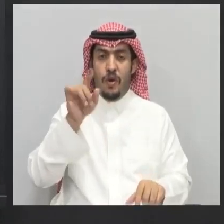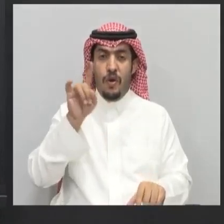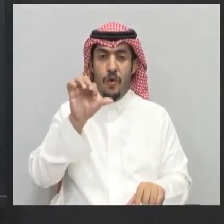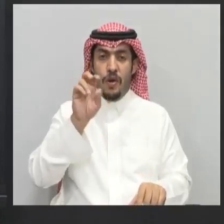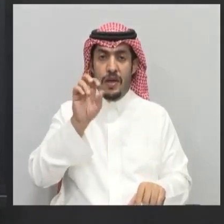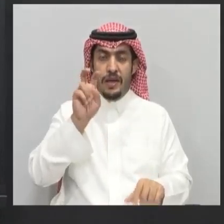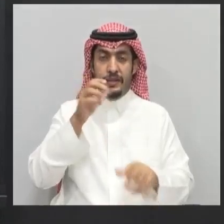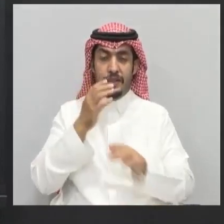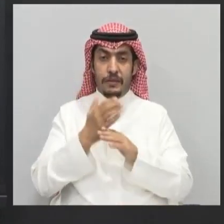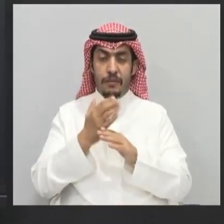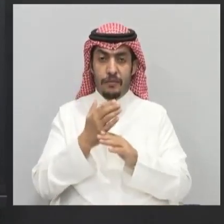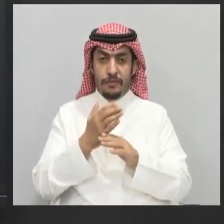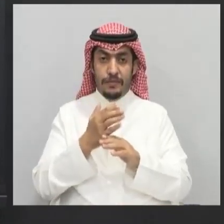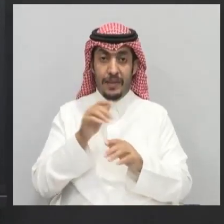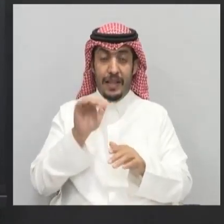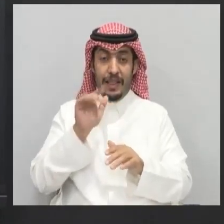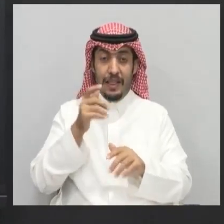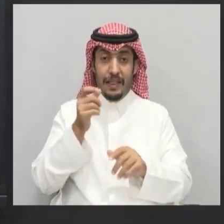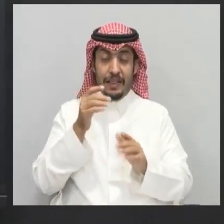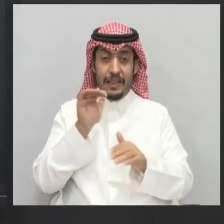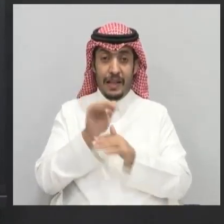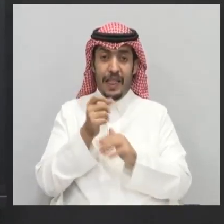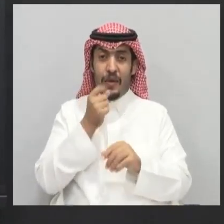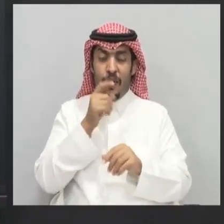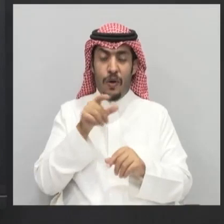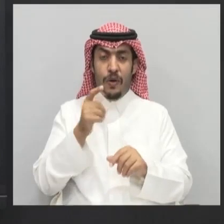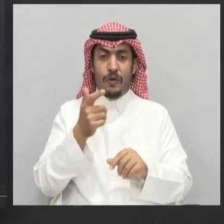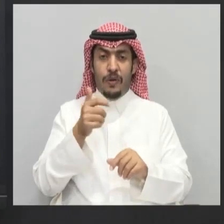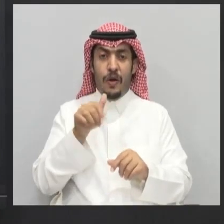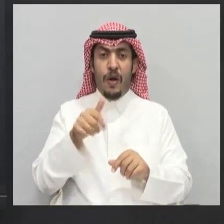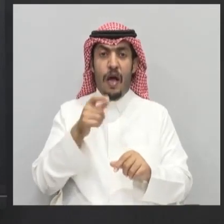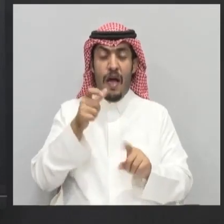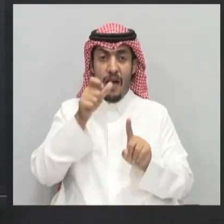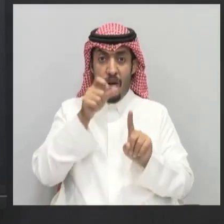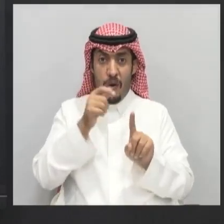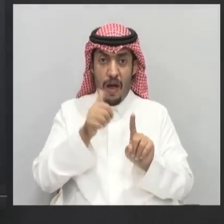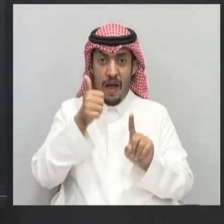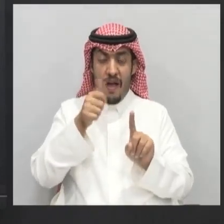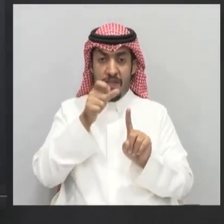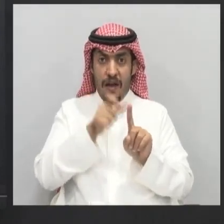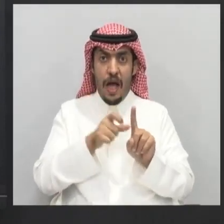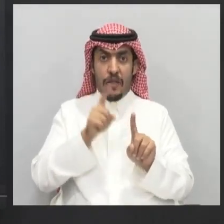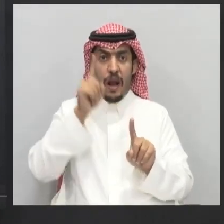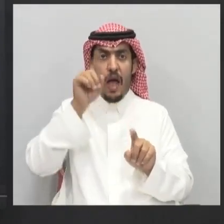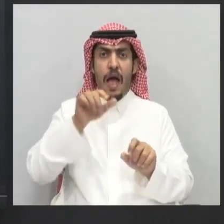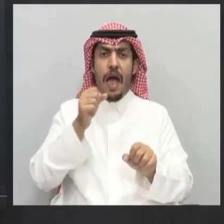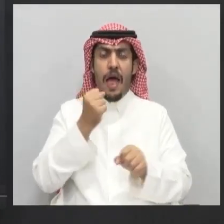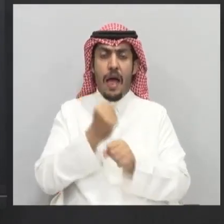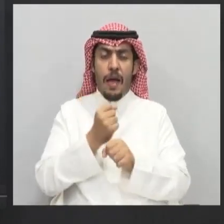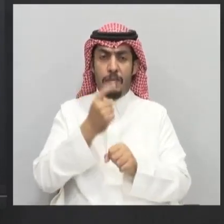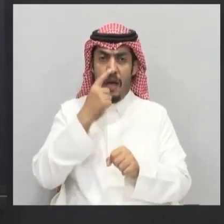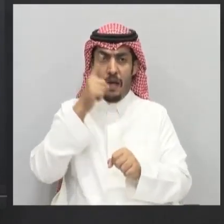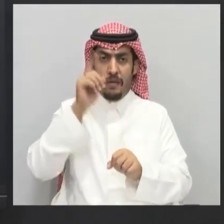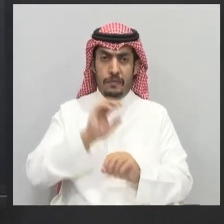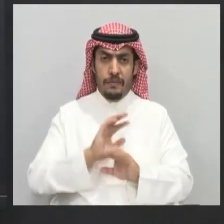لماذا في الالوهيه لاننا قلنا في درس التوحيد الالوهيه هو افراد الله بافعال العباد افراد